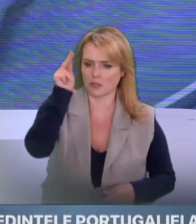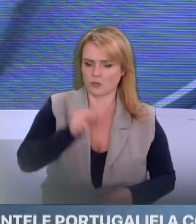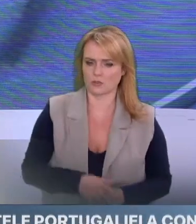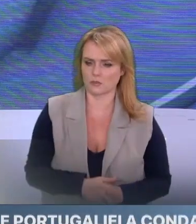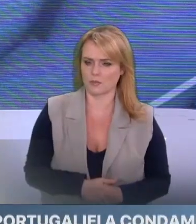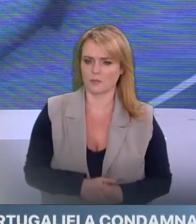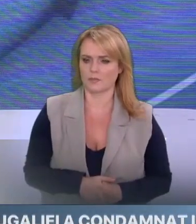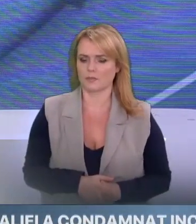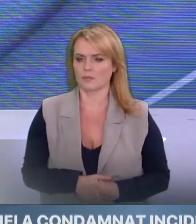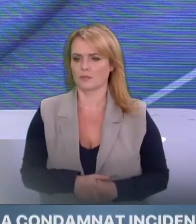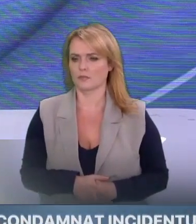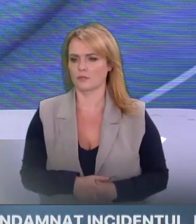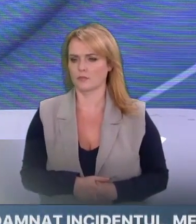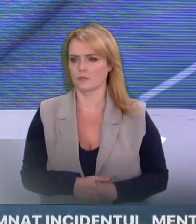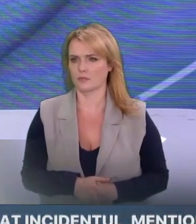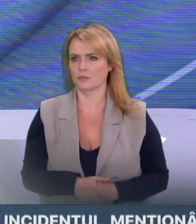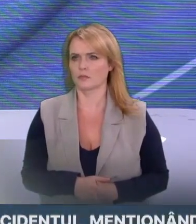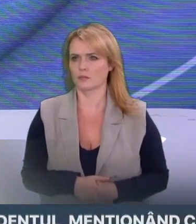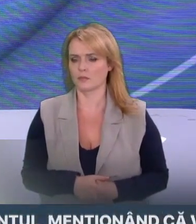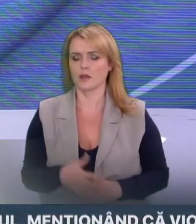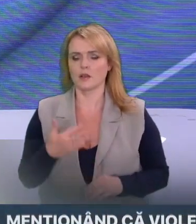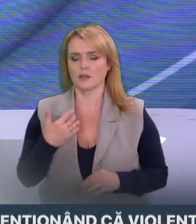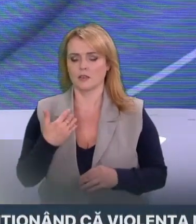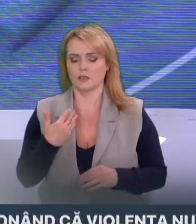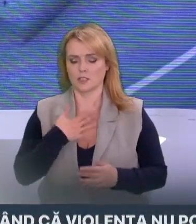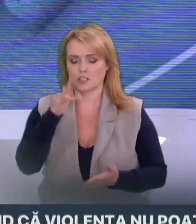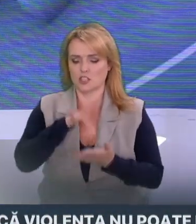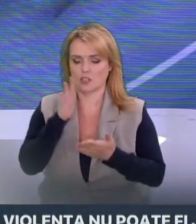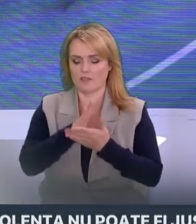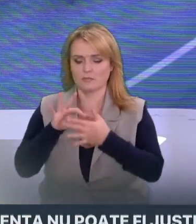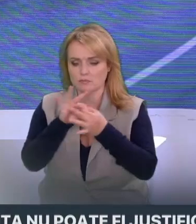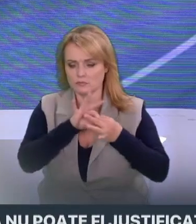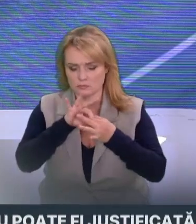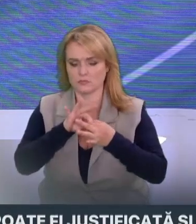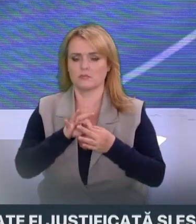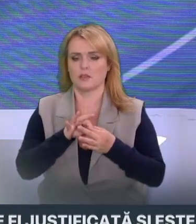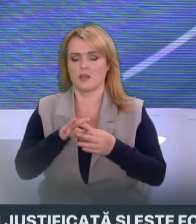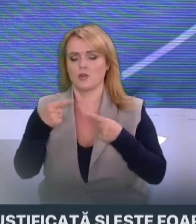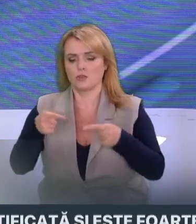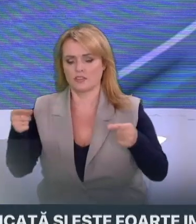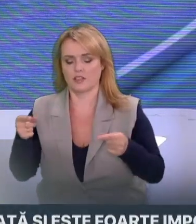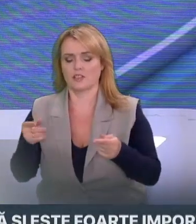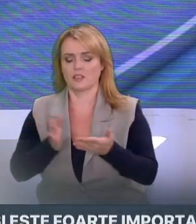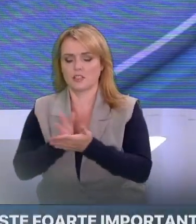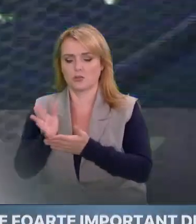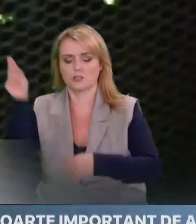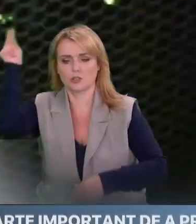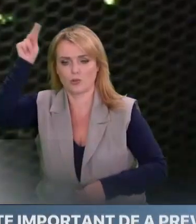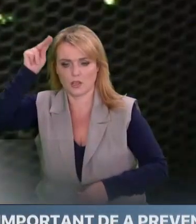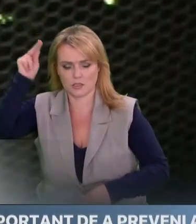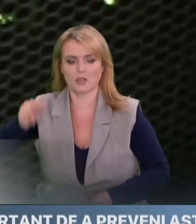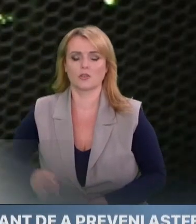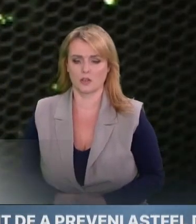necesități? Deci cu parteneri de dezvoltare, sigur că nu putem spune că instituțiile educaționale pot face acest lucru de